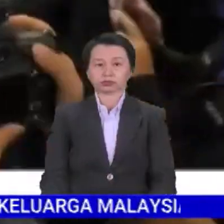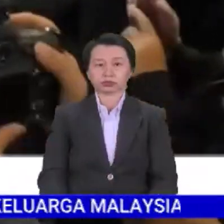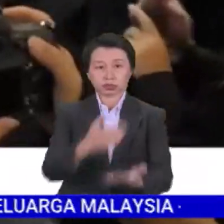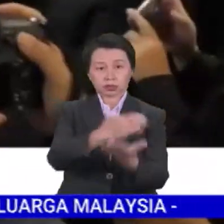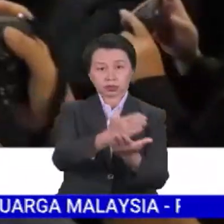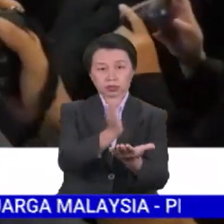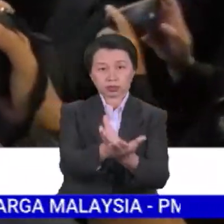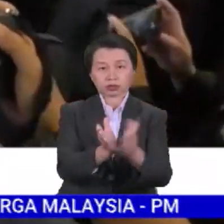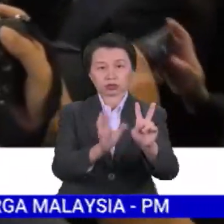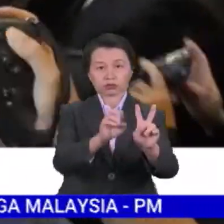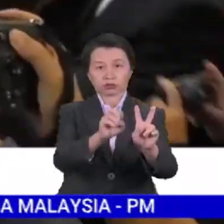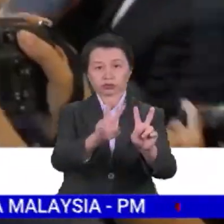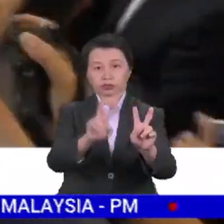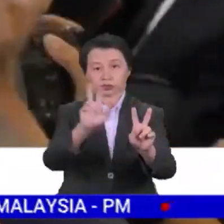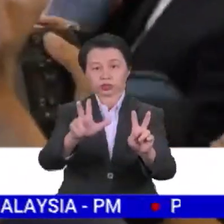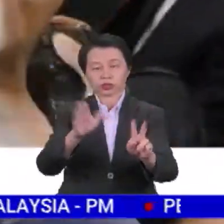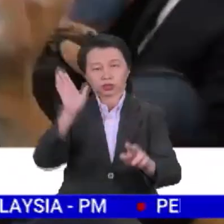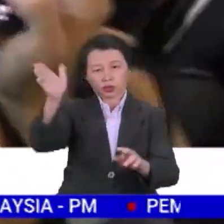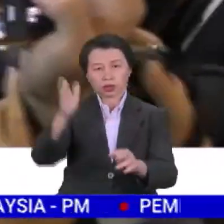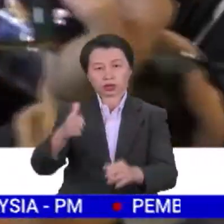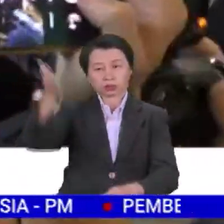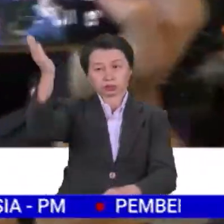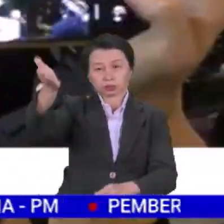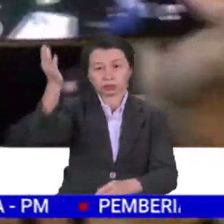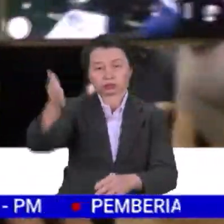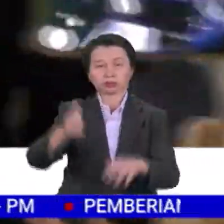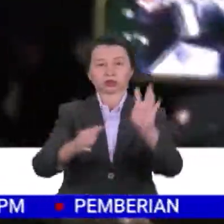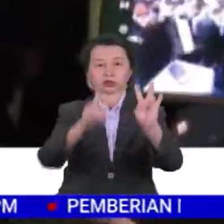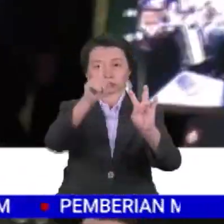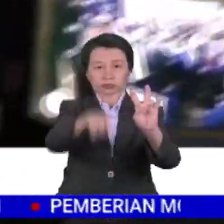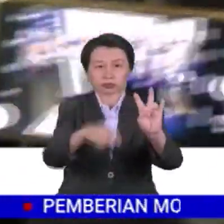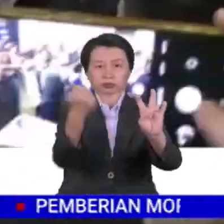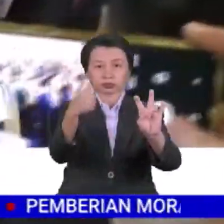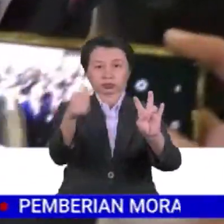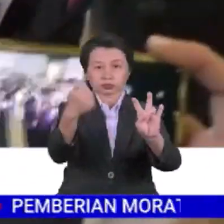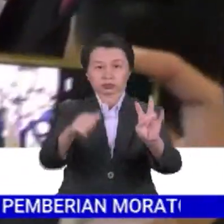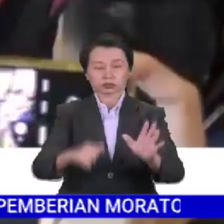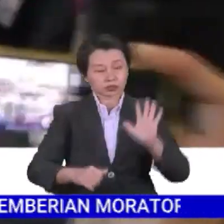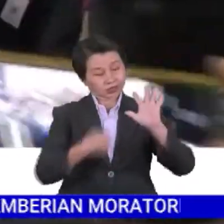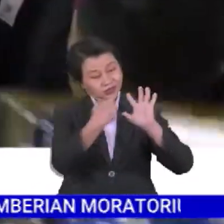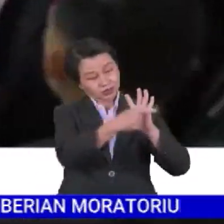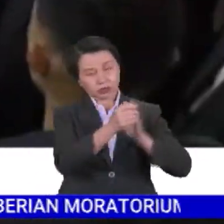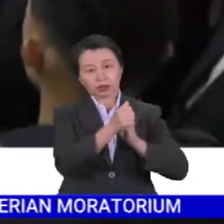Bajet 2023 dijangka dibentangkan pada 7 Oktober. 5